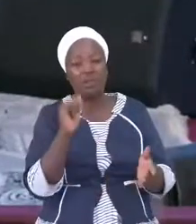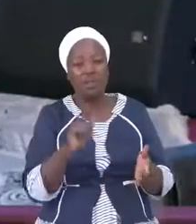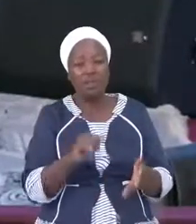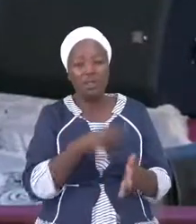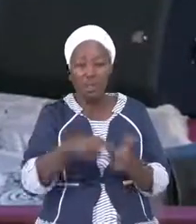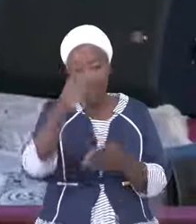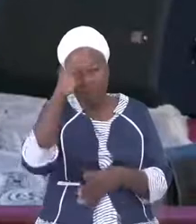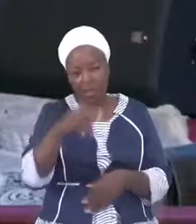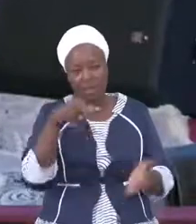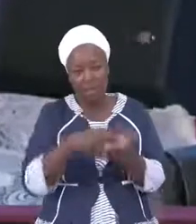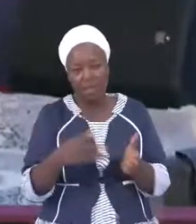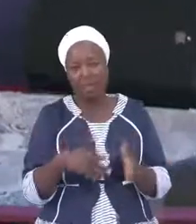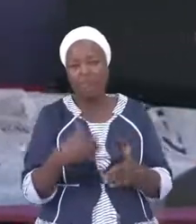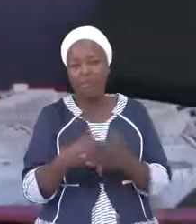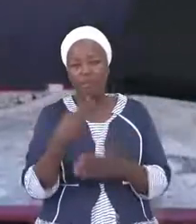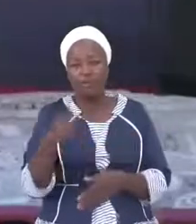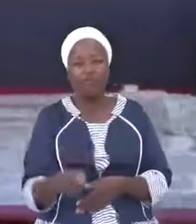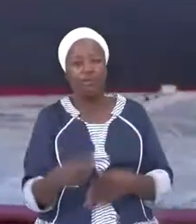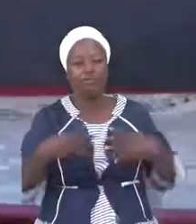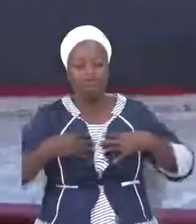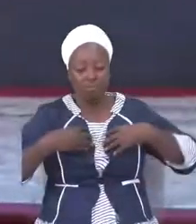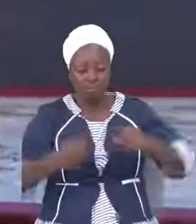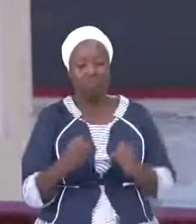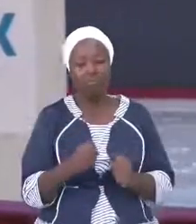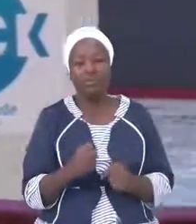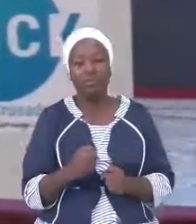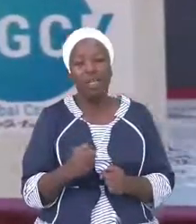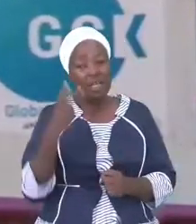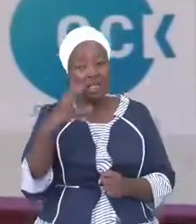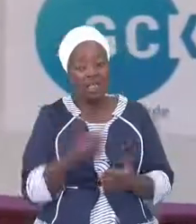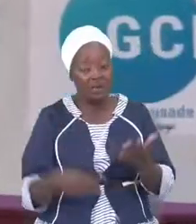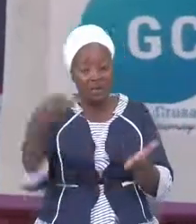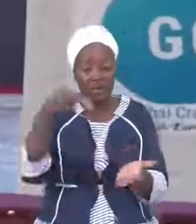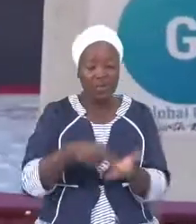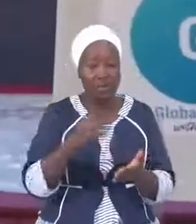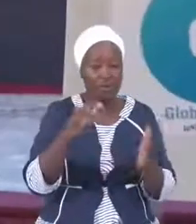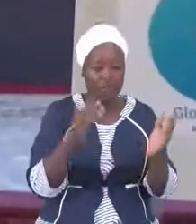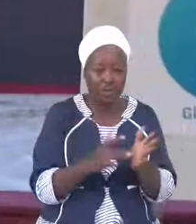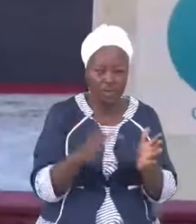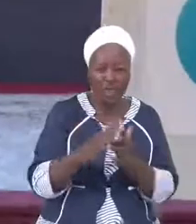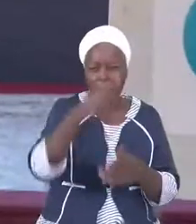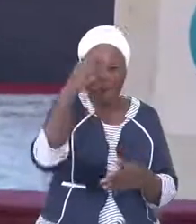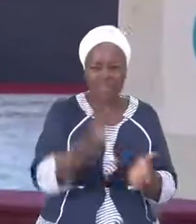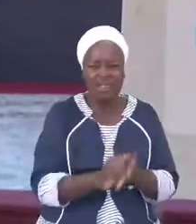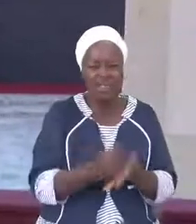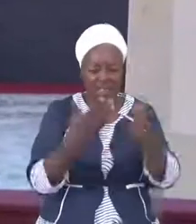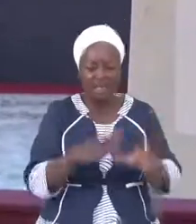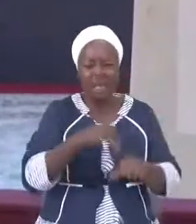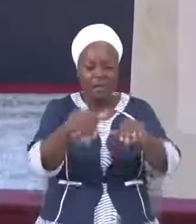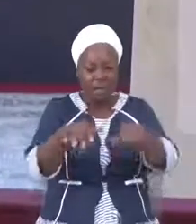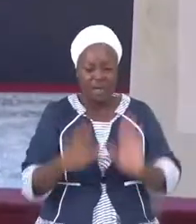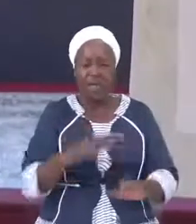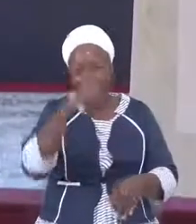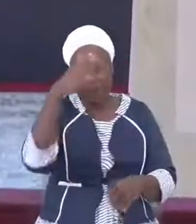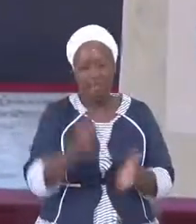des morts. C'est par lui que cet homme se présente en pleine santé devant vous tous. Regardez la résurrection de